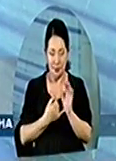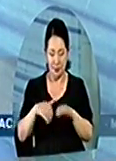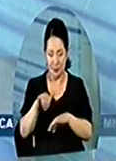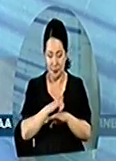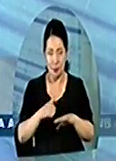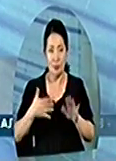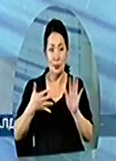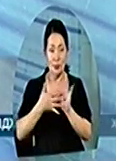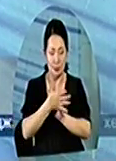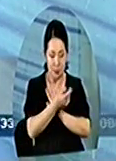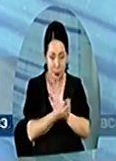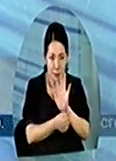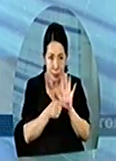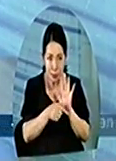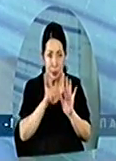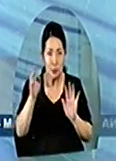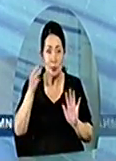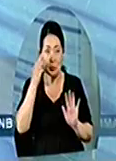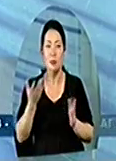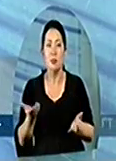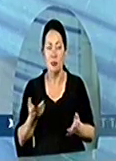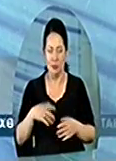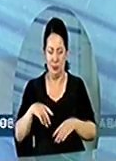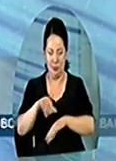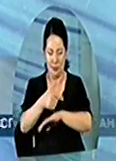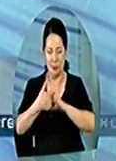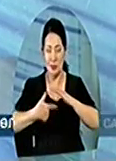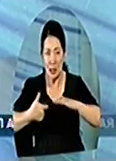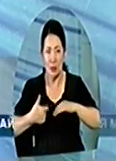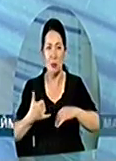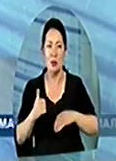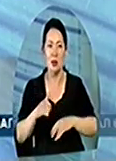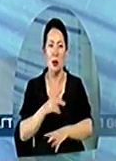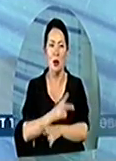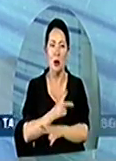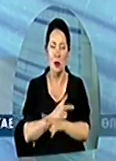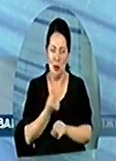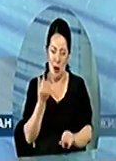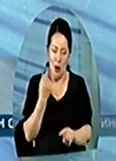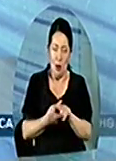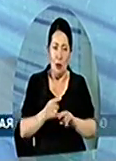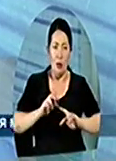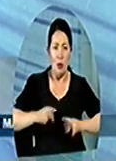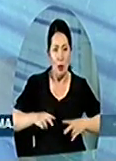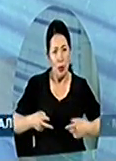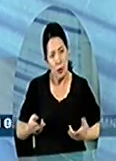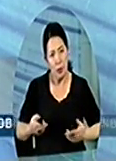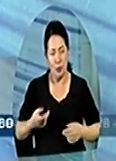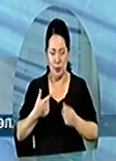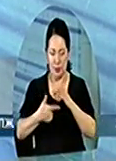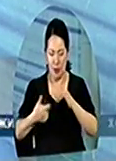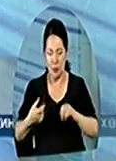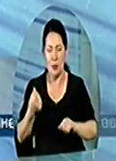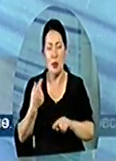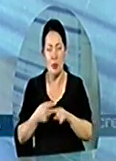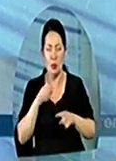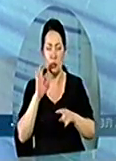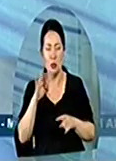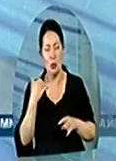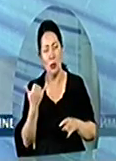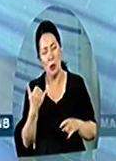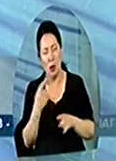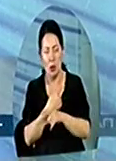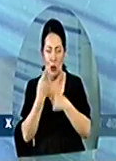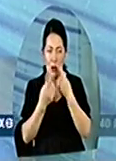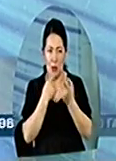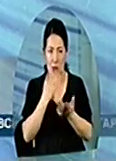холбогдуулан татварын зарим хуульд нэмэлт өөрчлөлт оруулах нь зөв эсэх, татварын зарим одоо хувь хэмжээг нэмэгдүүлэх нь зөв эсэх талаар хэлэлцэж байгаа юм а. За, одоогоор